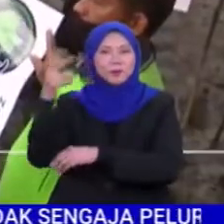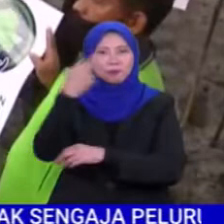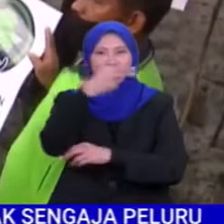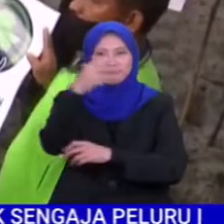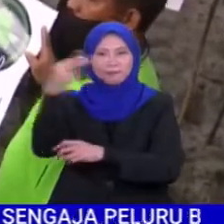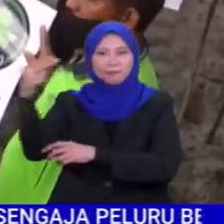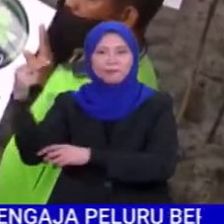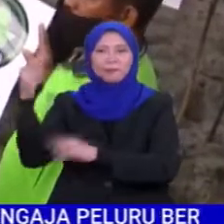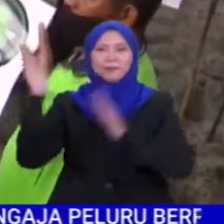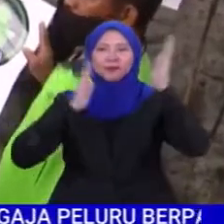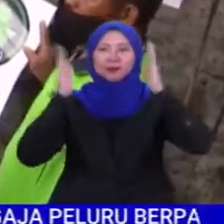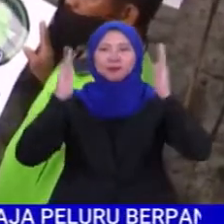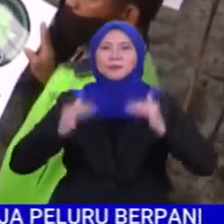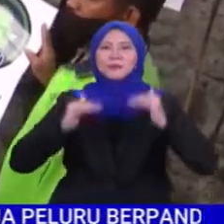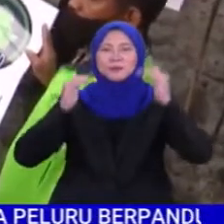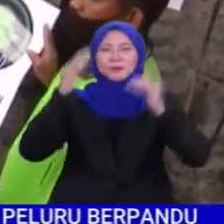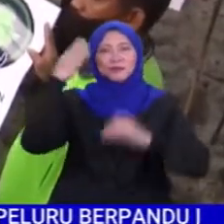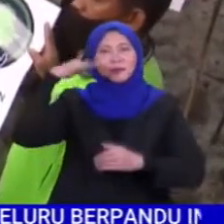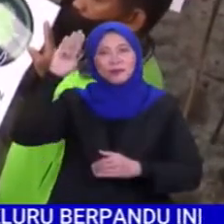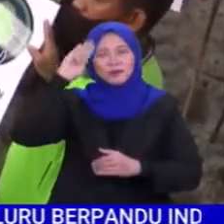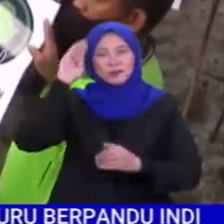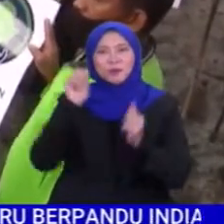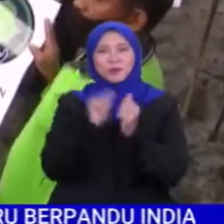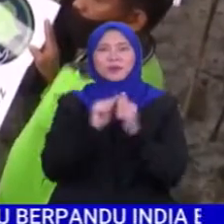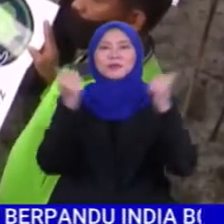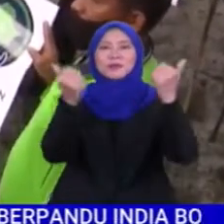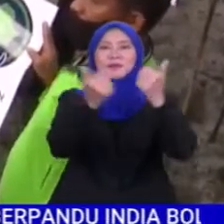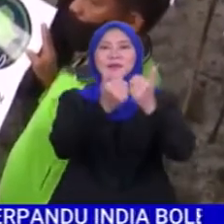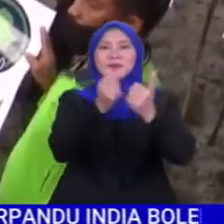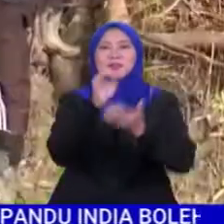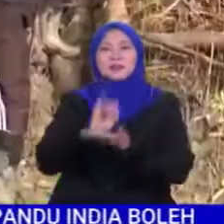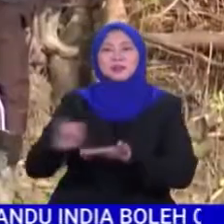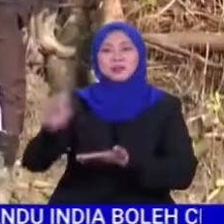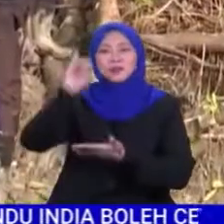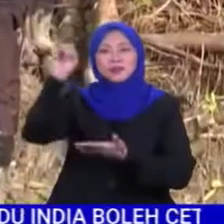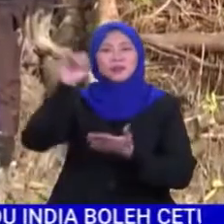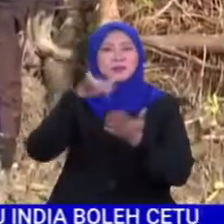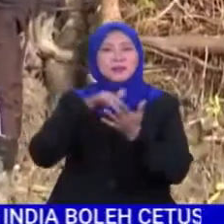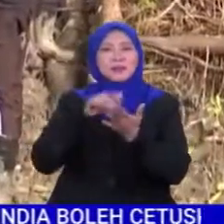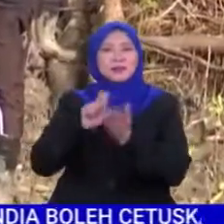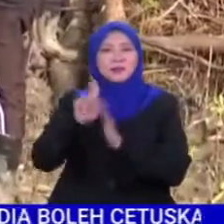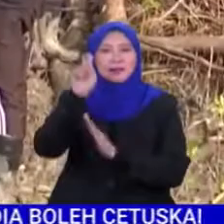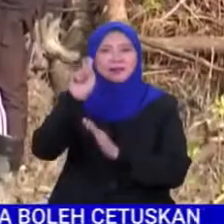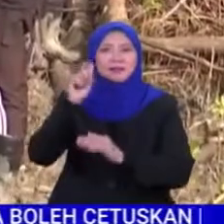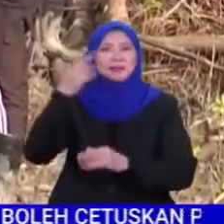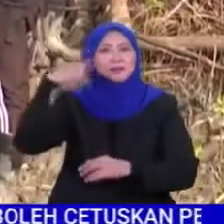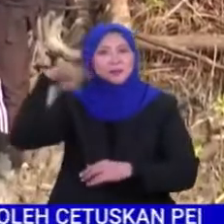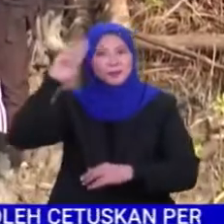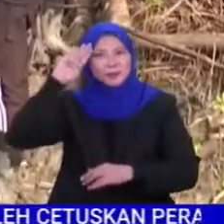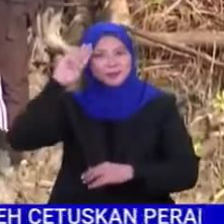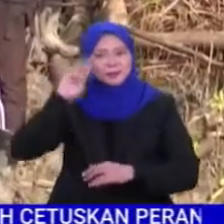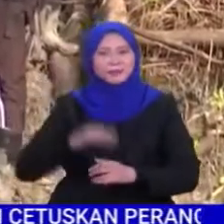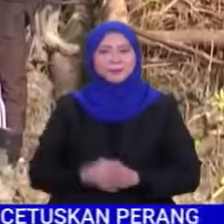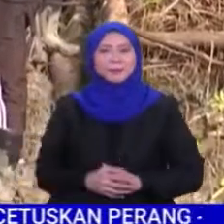belisia peringkat Negeri please bersama jabatan Regency dan institusi pengajian tinggi dikuali please